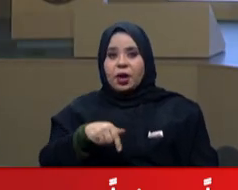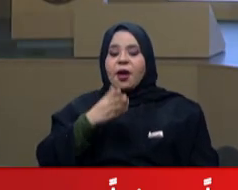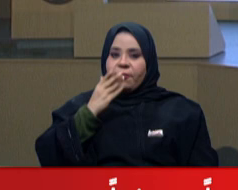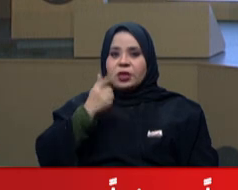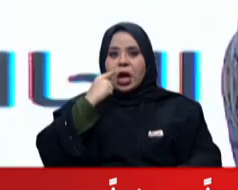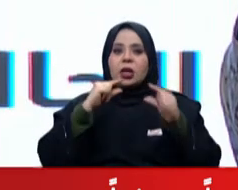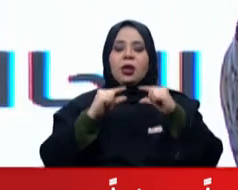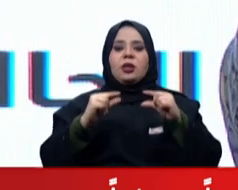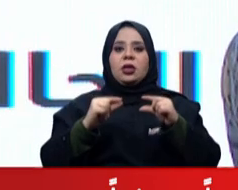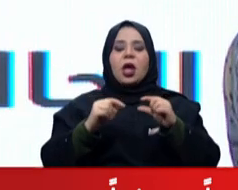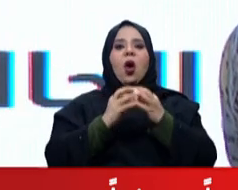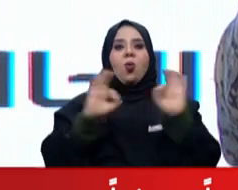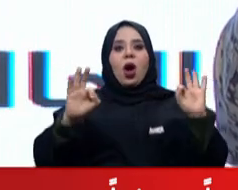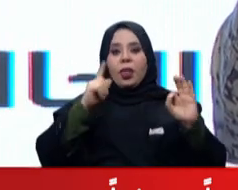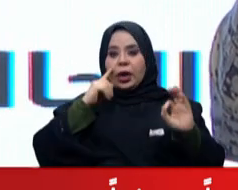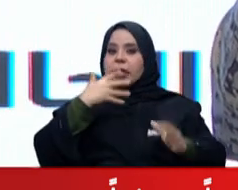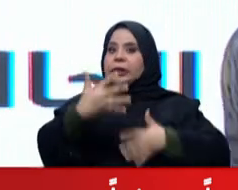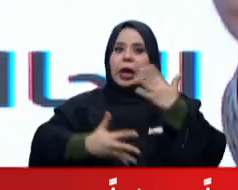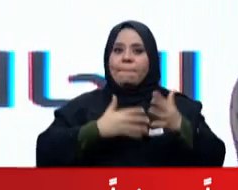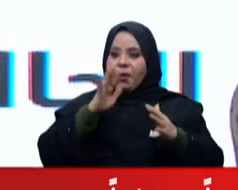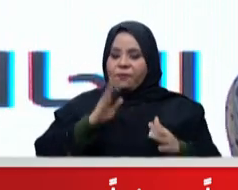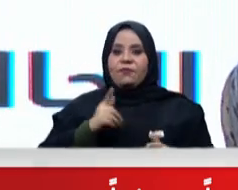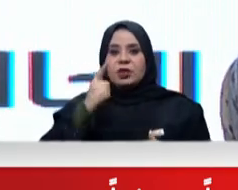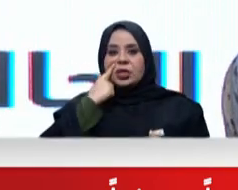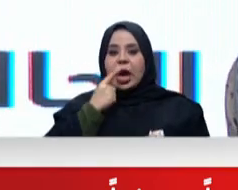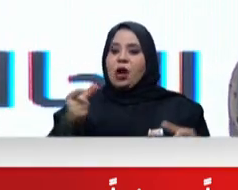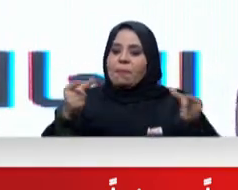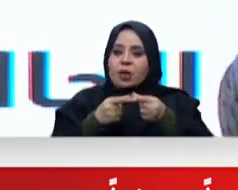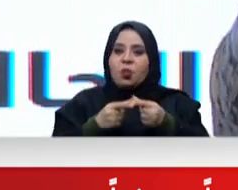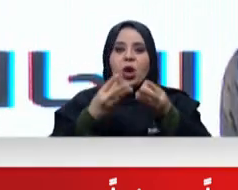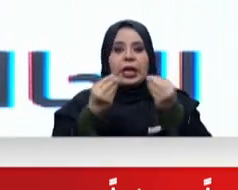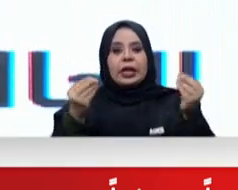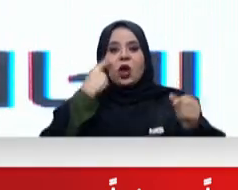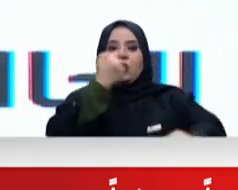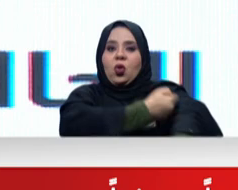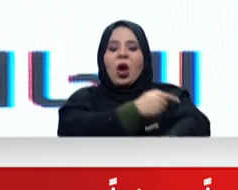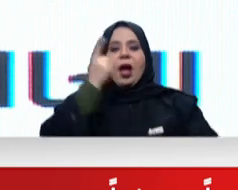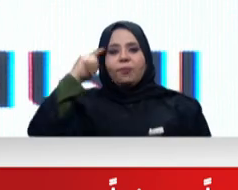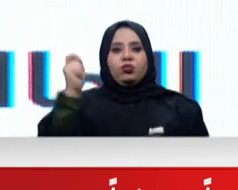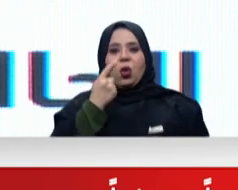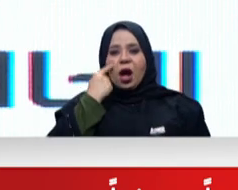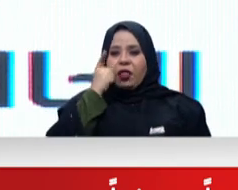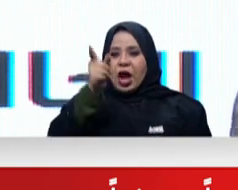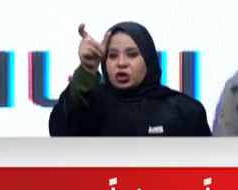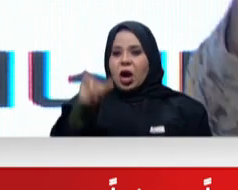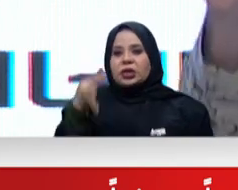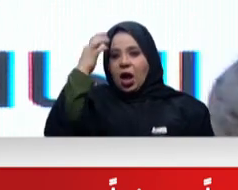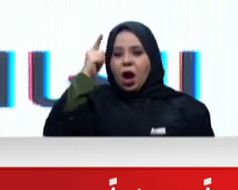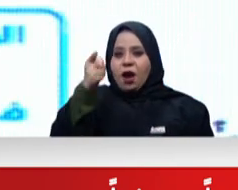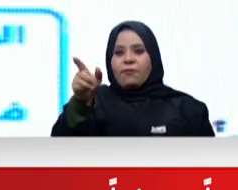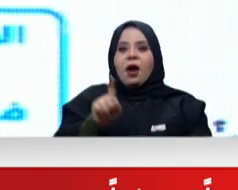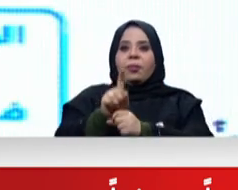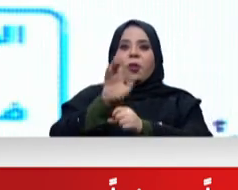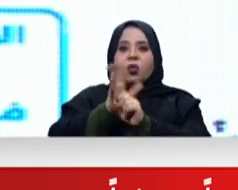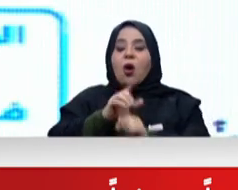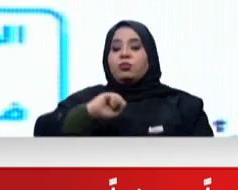قدرة استيعابية لمعرفة الاشخاص المصابين بهذا الفيروس، وفي نفس الوقت عزلهم عن